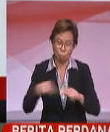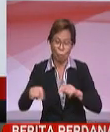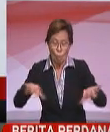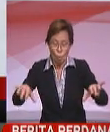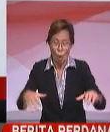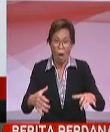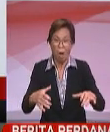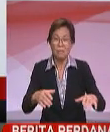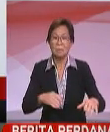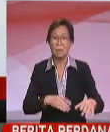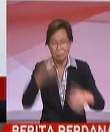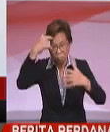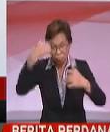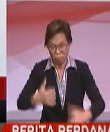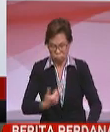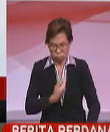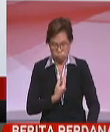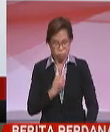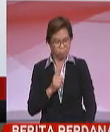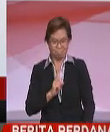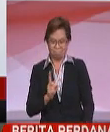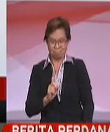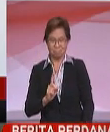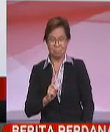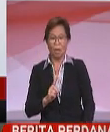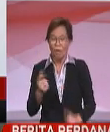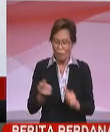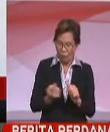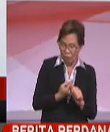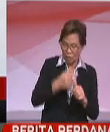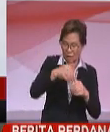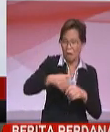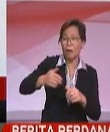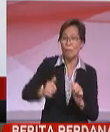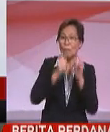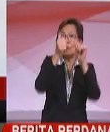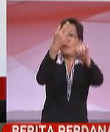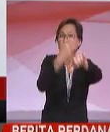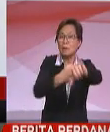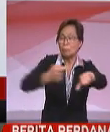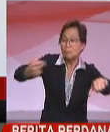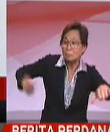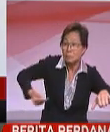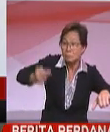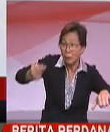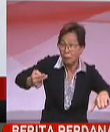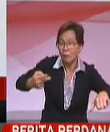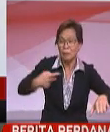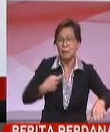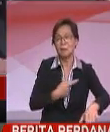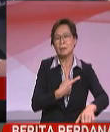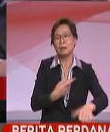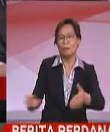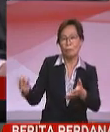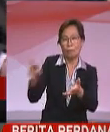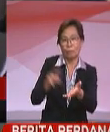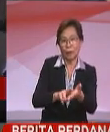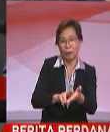dan melulu keseorangan. Pertama sekali dalam sejarah kita ini